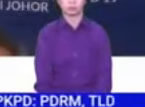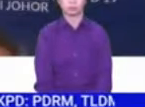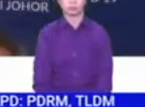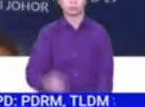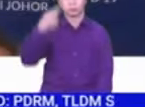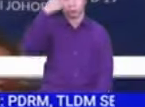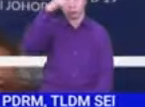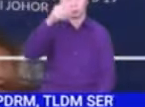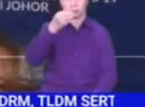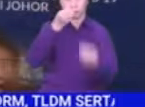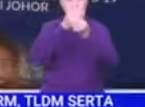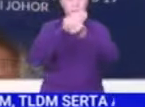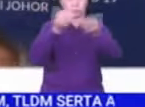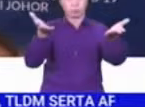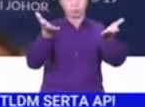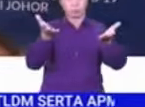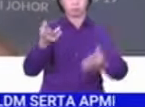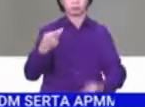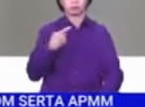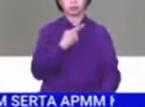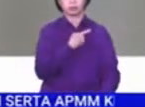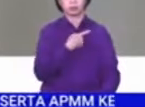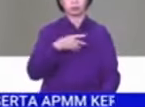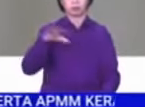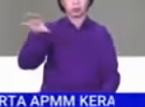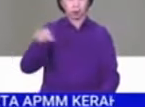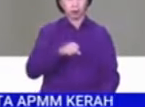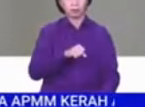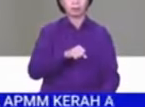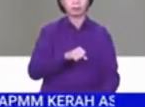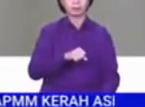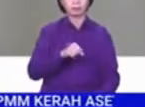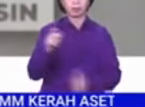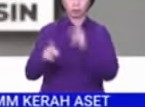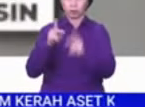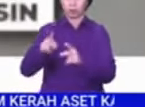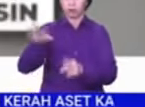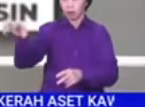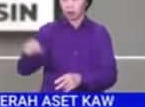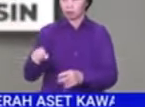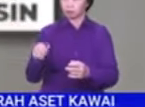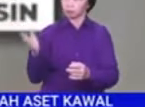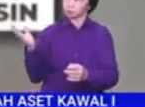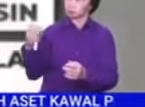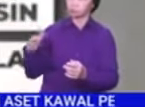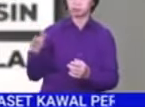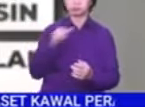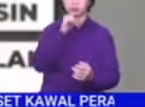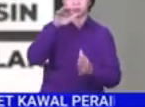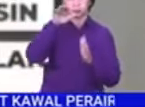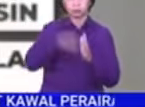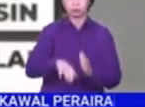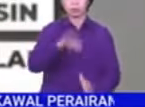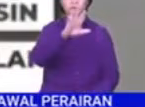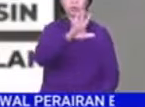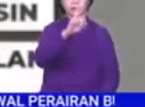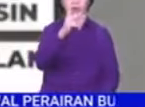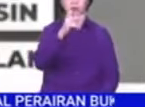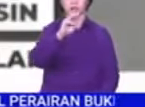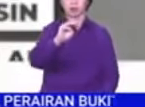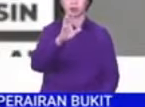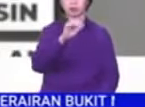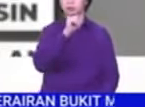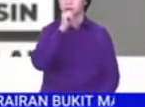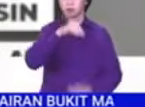Hai tahun tuh malu mana semua kita mengambil penumpang penumpang ini tidak kurang DPD limut KM